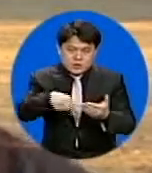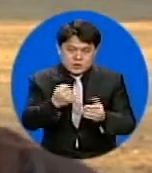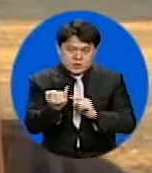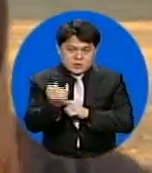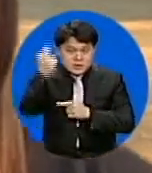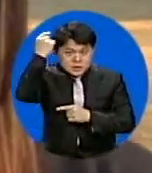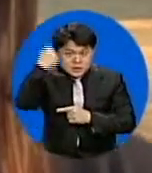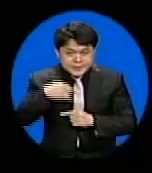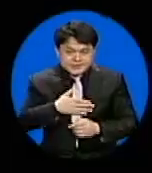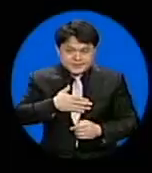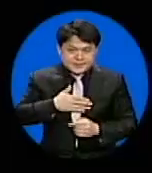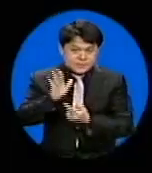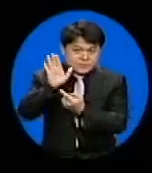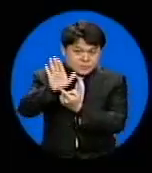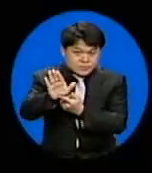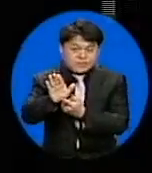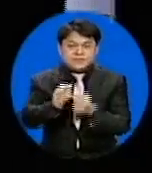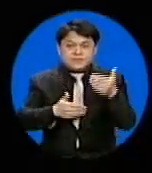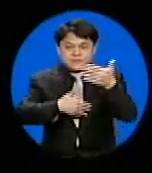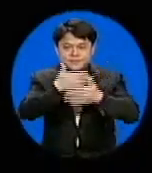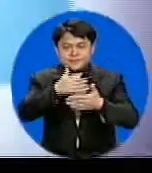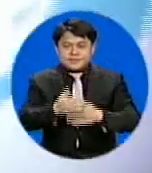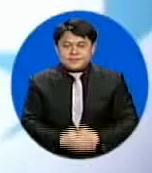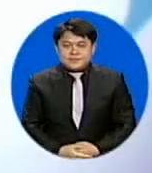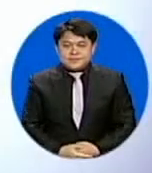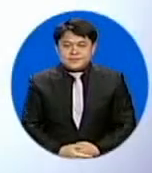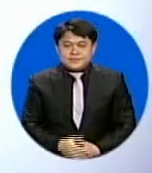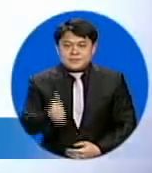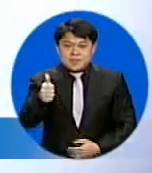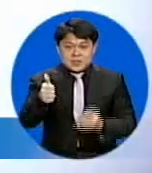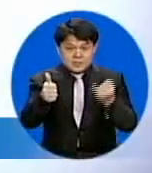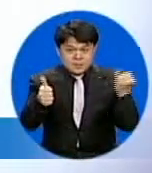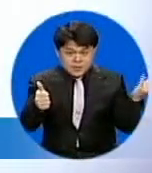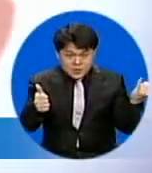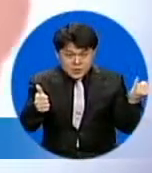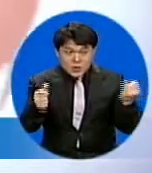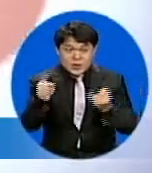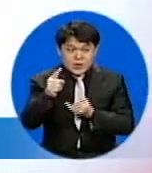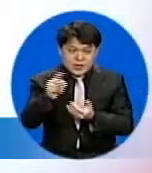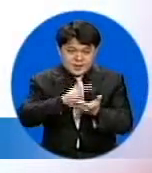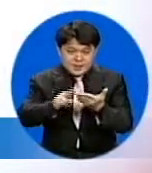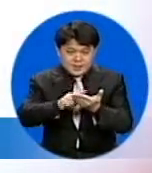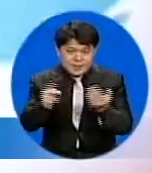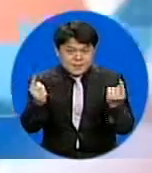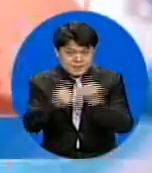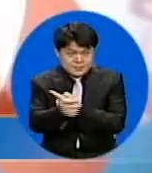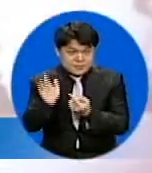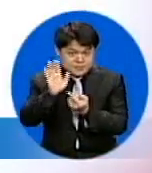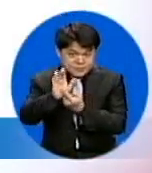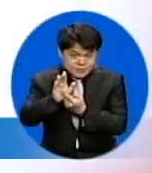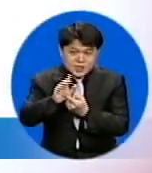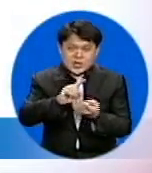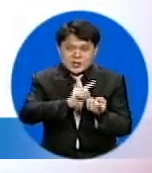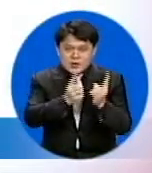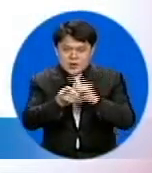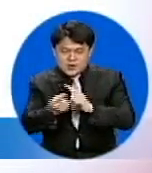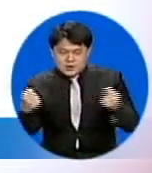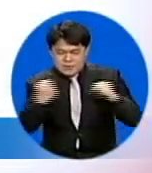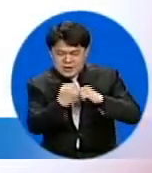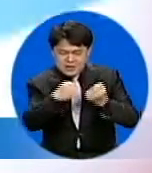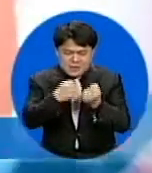느끼는 감정을 다룬 단편 영화입니다. 남녀를 형상화한 색이 다른 물고기가 서로 공격하며